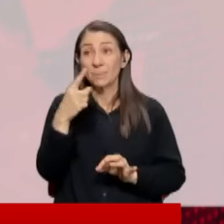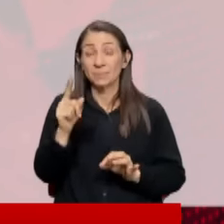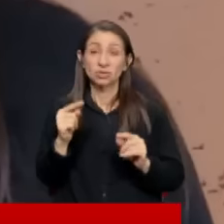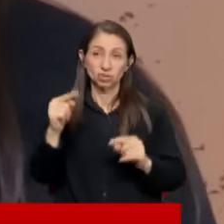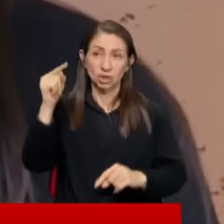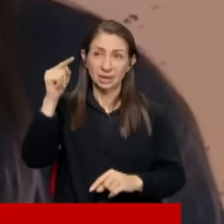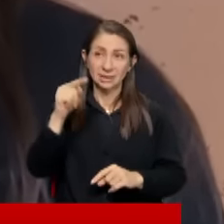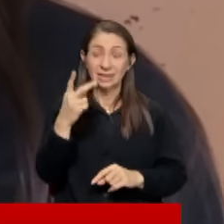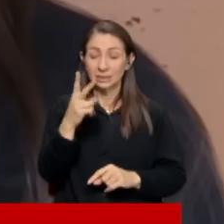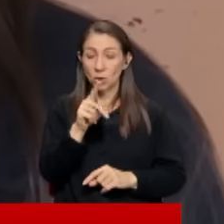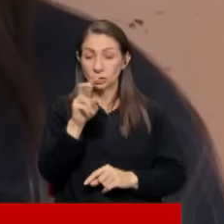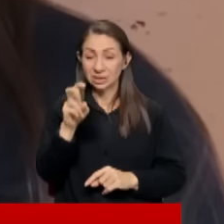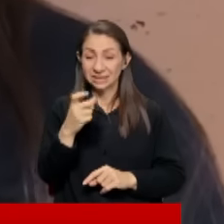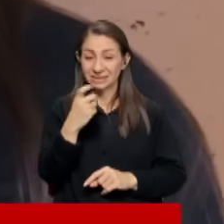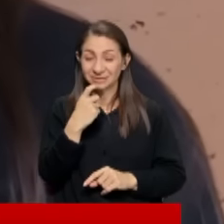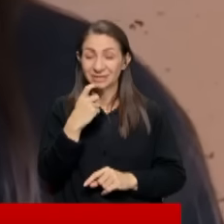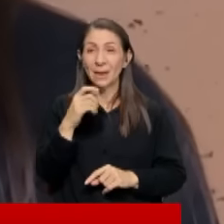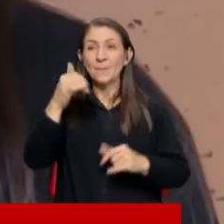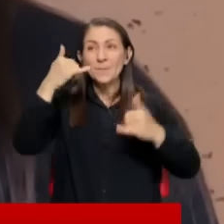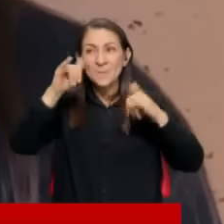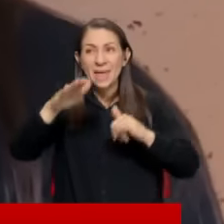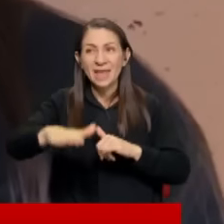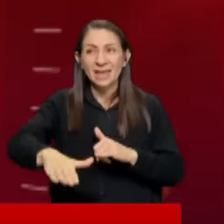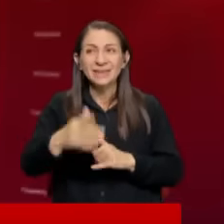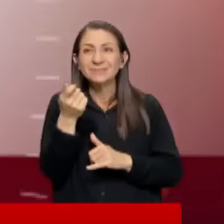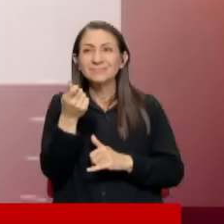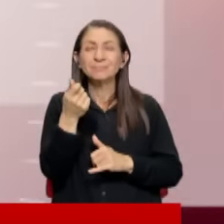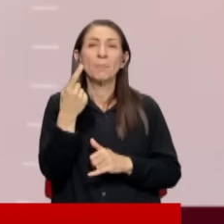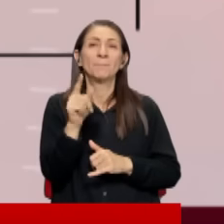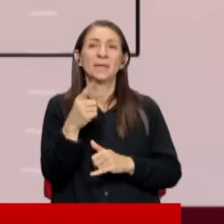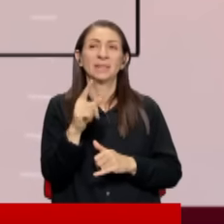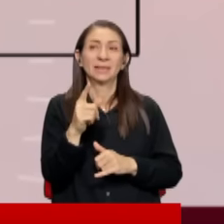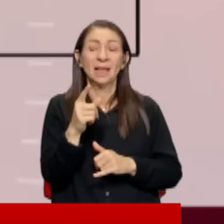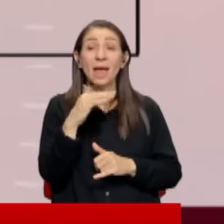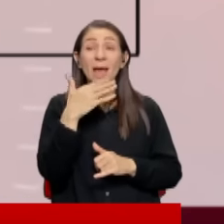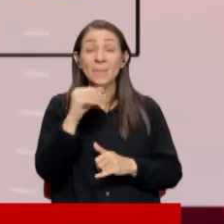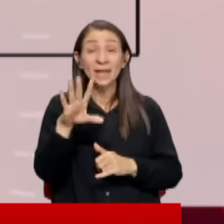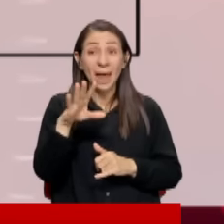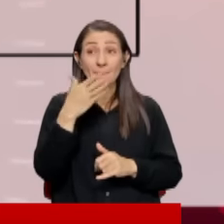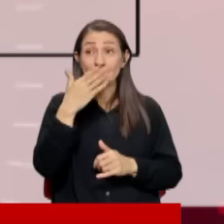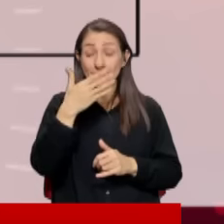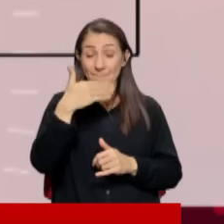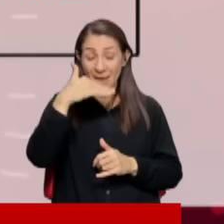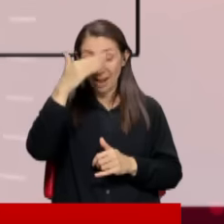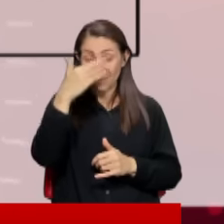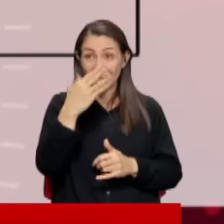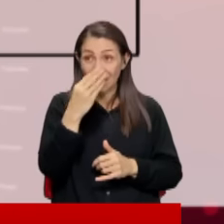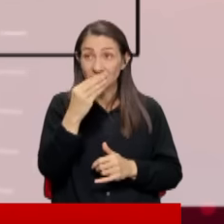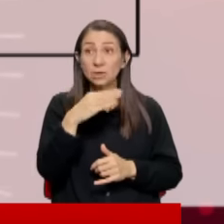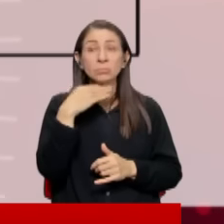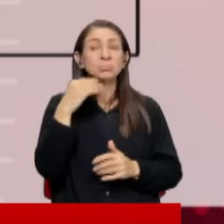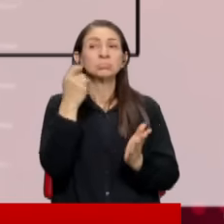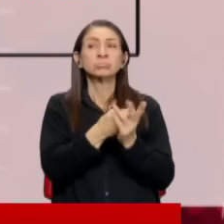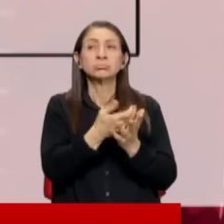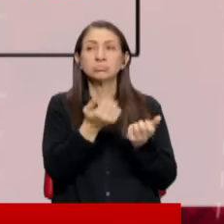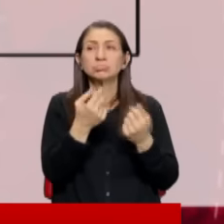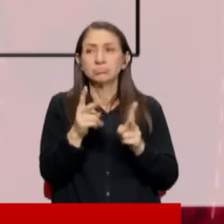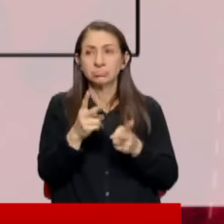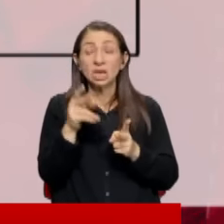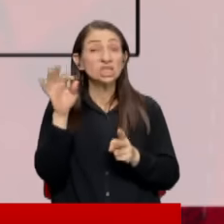kadar çıkar. 2018 yılında küçük baş kurbanlık fiyatları 1000 lira civarıydı. Emekliler bayram ikramiyesiyle kurbanlık satın